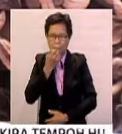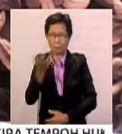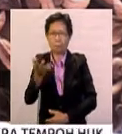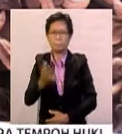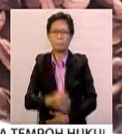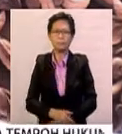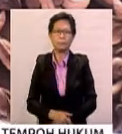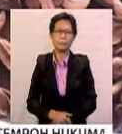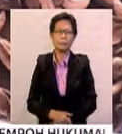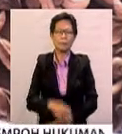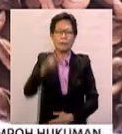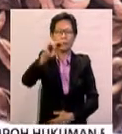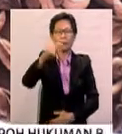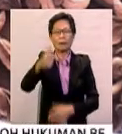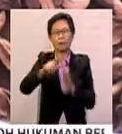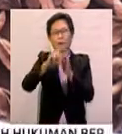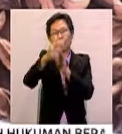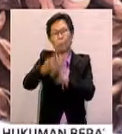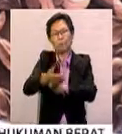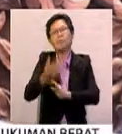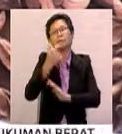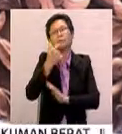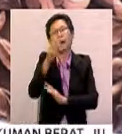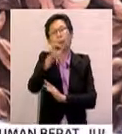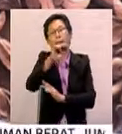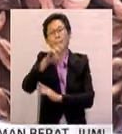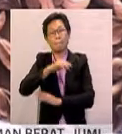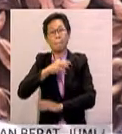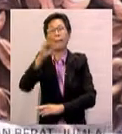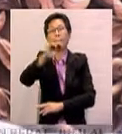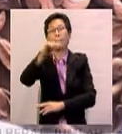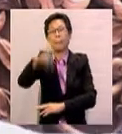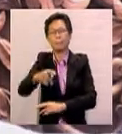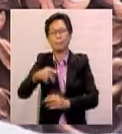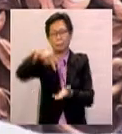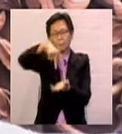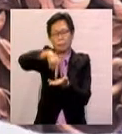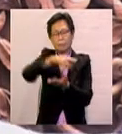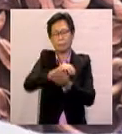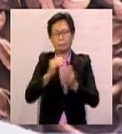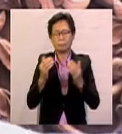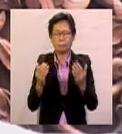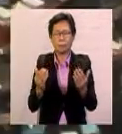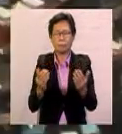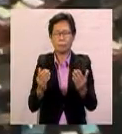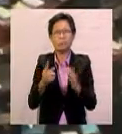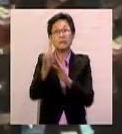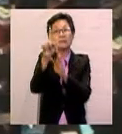Nga kemudian meminta anggota parlimen berdiri dan bertafakur seminit.